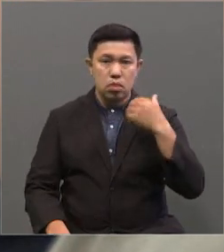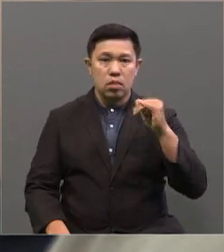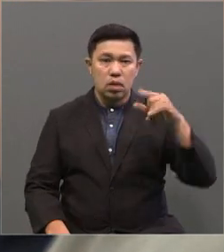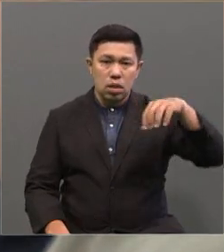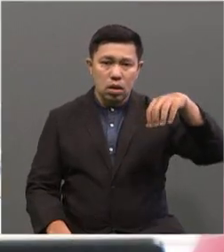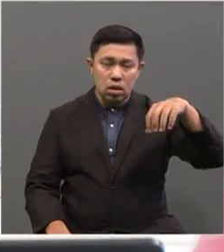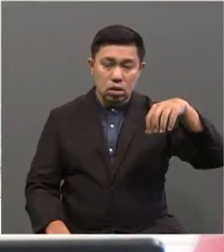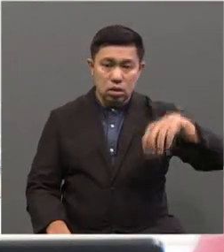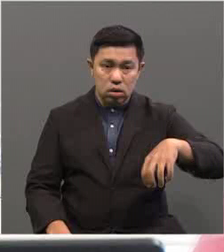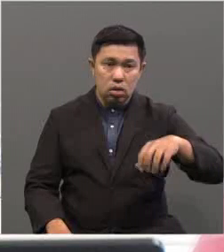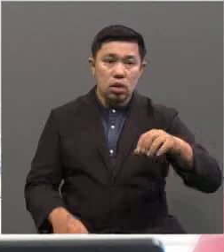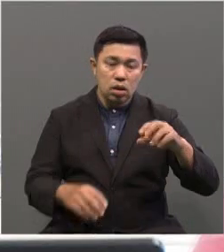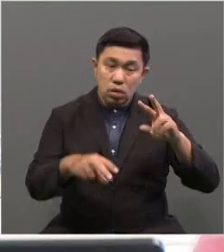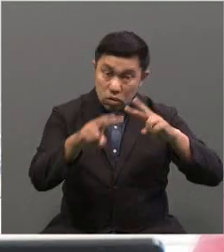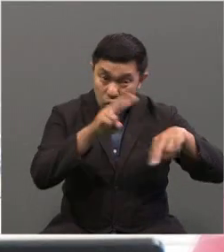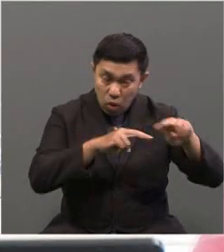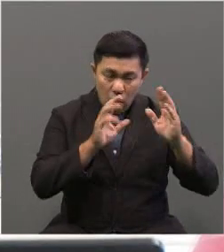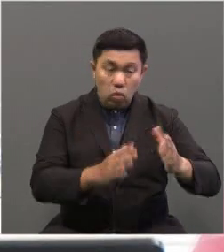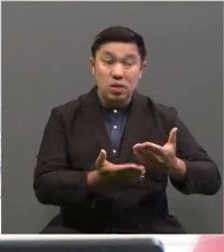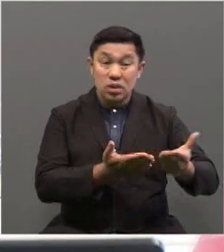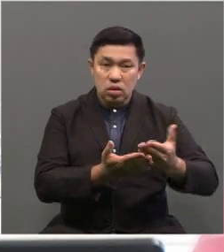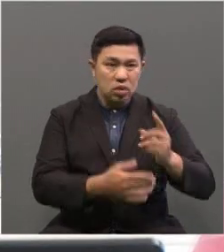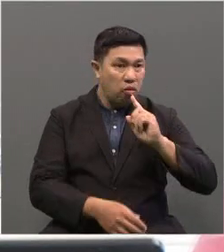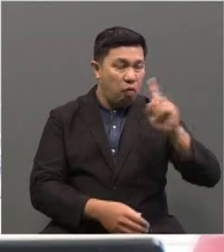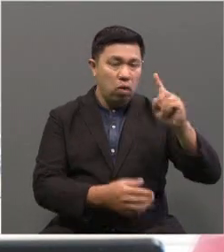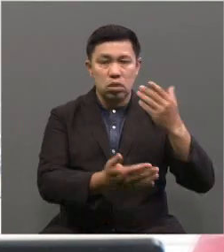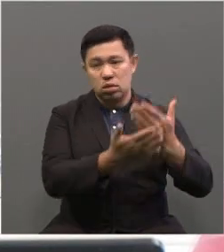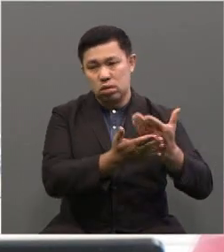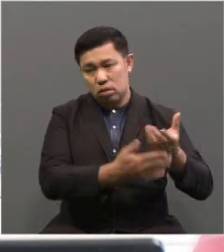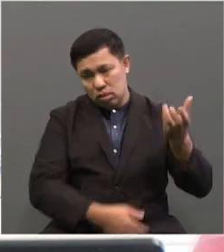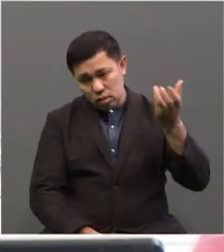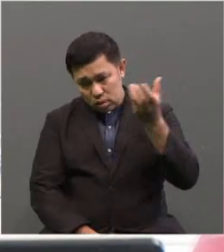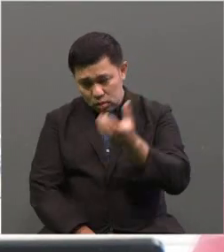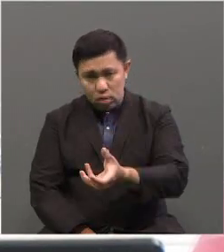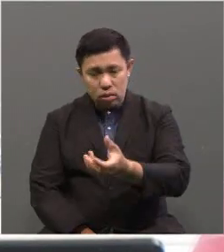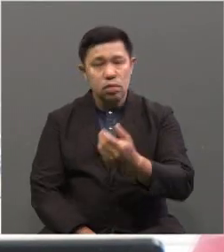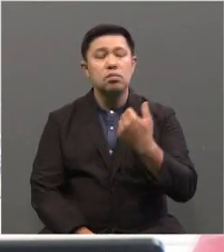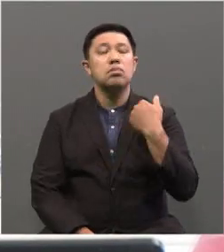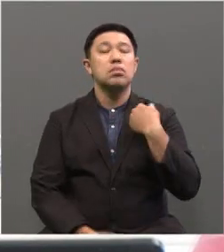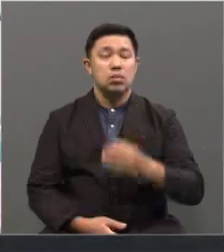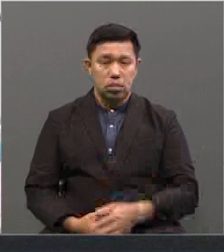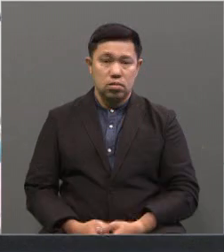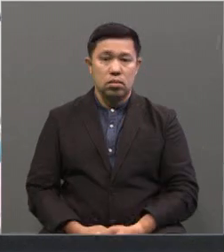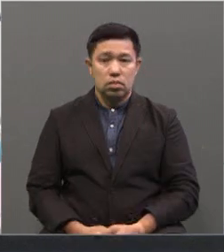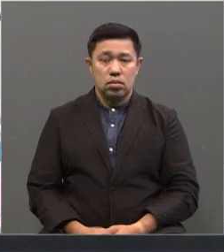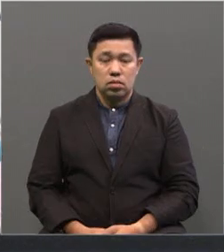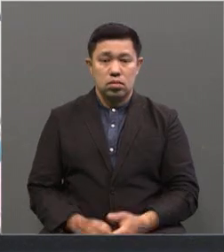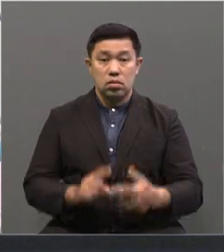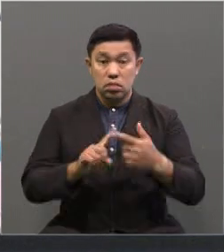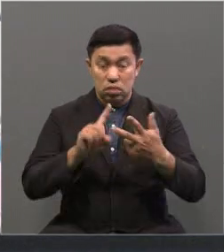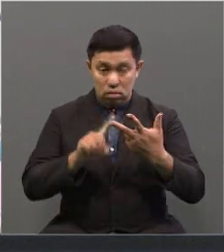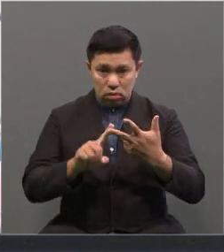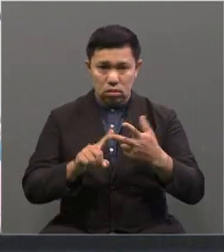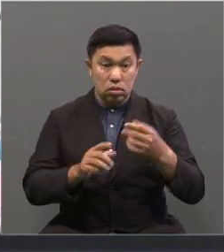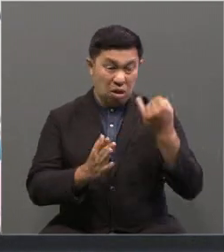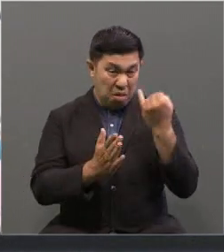ากทางสำนักงานคณะกรรมการคุ้มครองผู้บริโภคที่จะฟ้องร้องเพื่อนำค่าเสียหายมาเยียวยาให้เพิ่มเติมค่ะนอกจากนี้จะพิจารณาเ